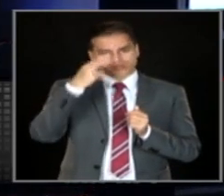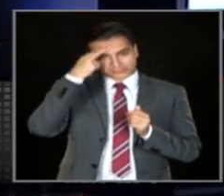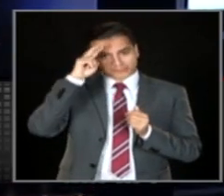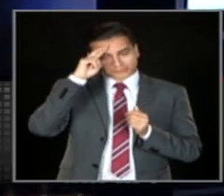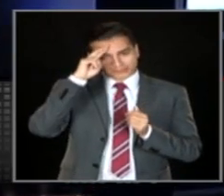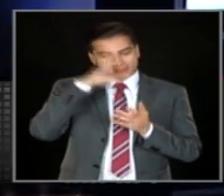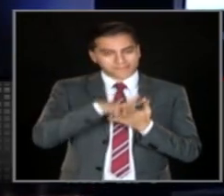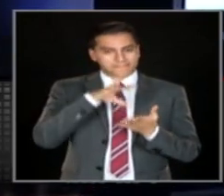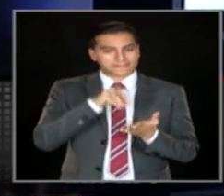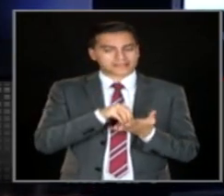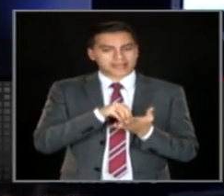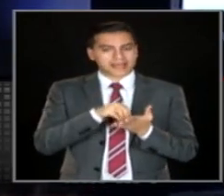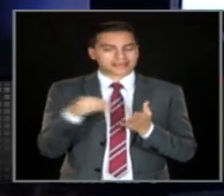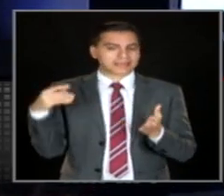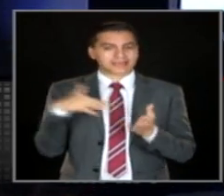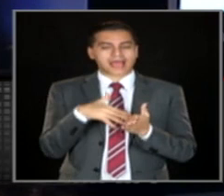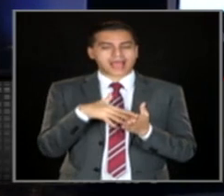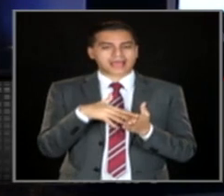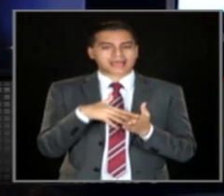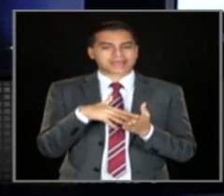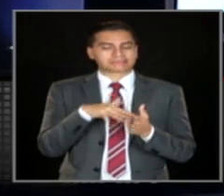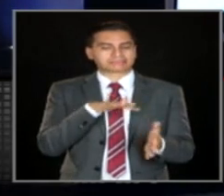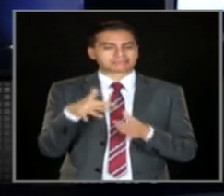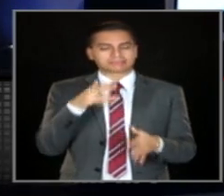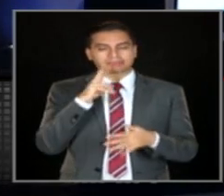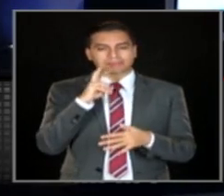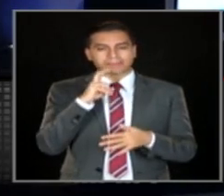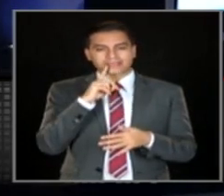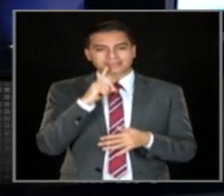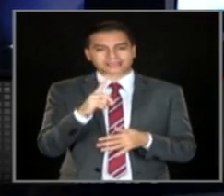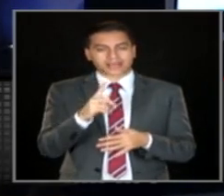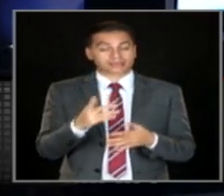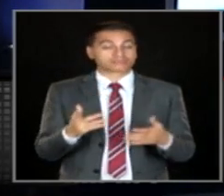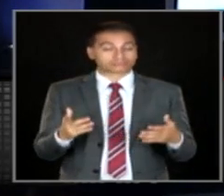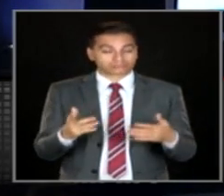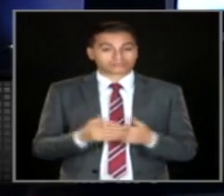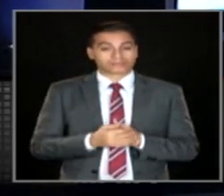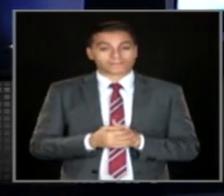من بدايتها لنهايتها حوالي 70 سنة.